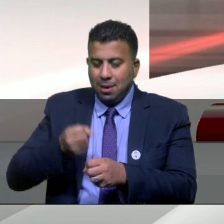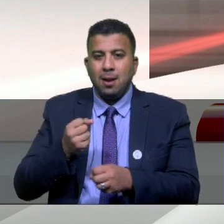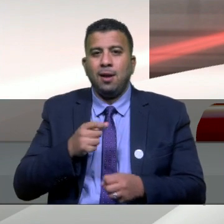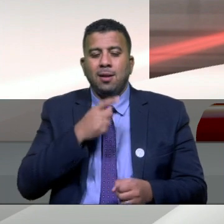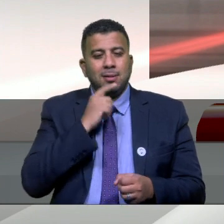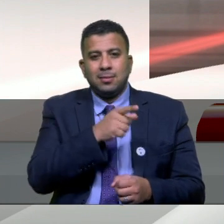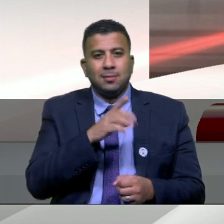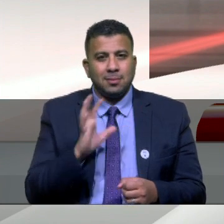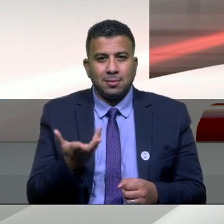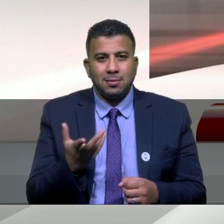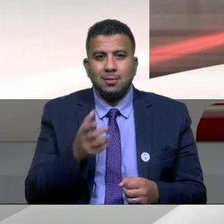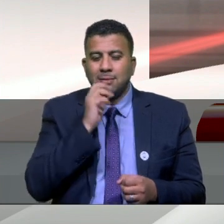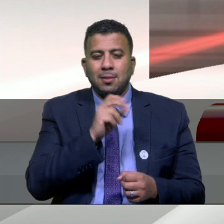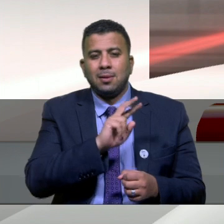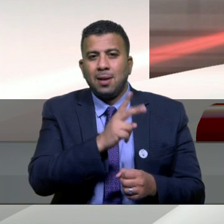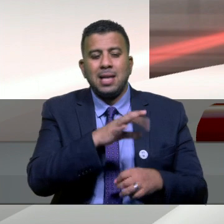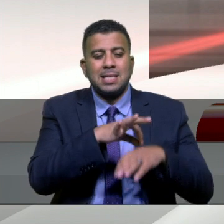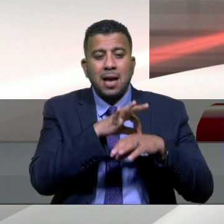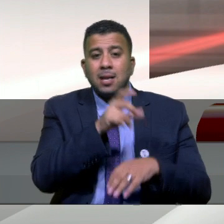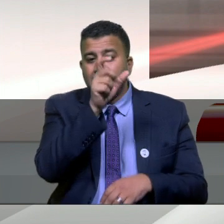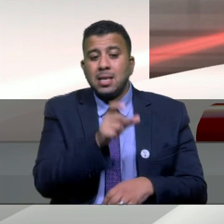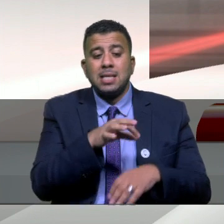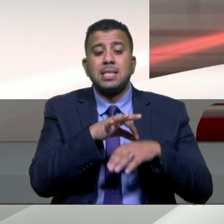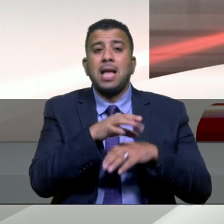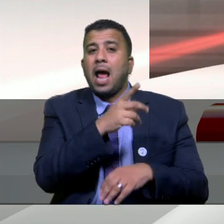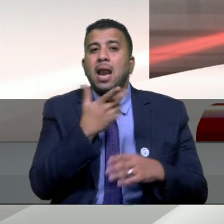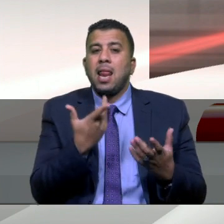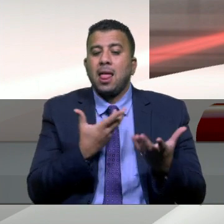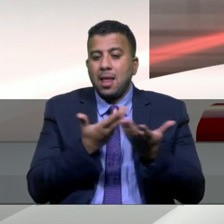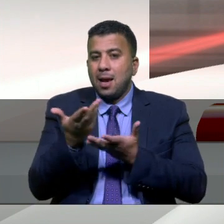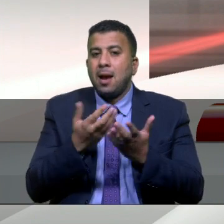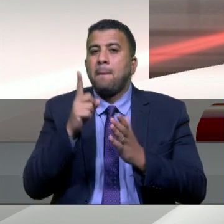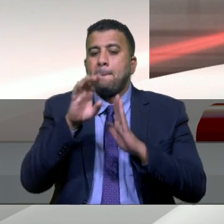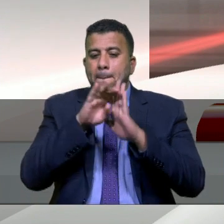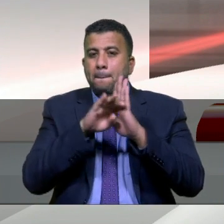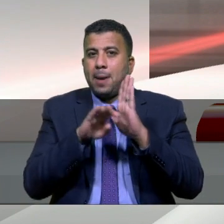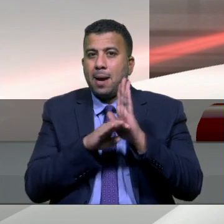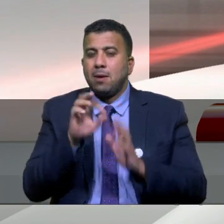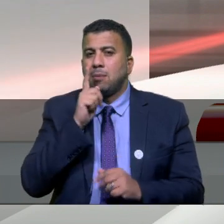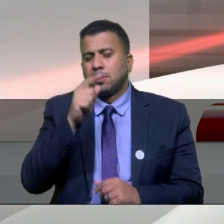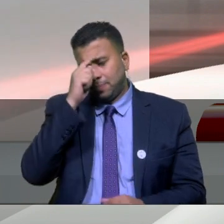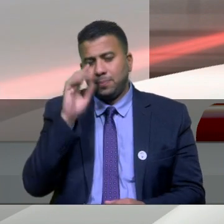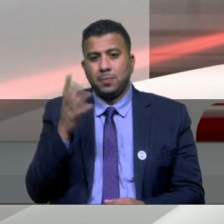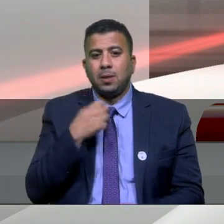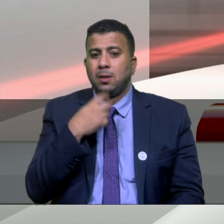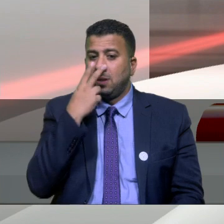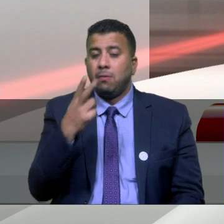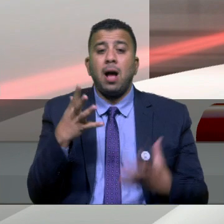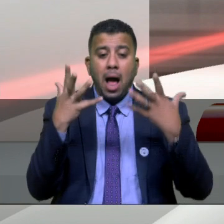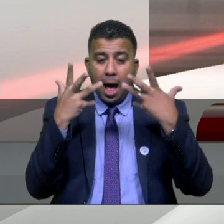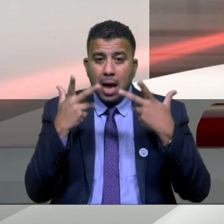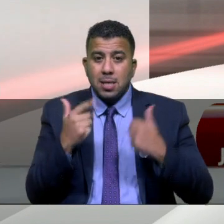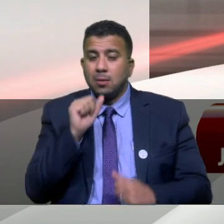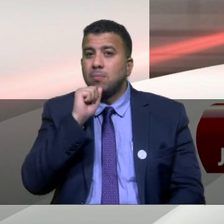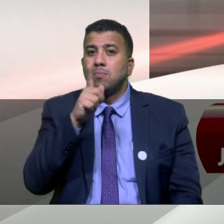تتعامل مع هذاك بالقاطع، لكن هذا إنسان. ولذلك هذا البرنامج الآن هذه مثلا تشوف هذا العدد